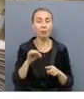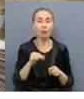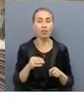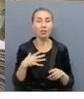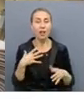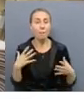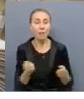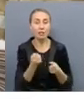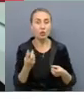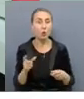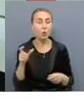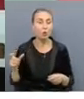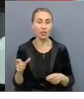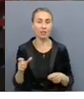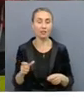от пожара.